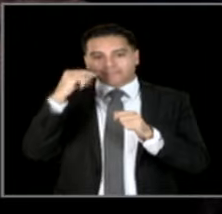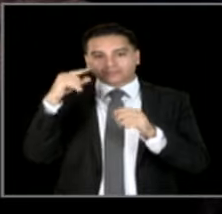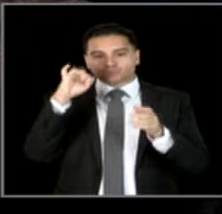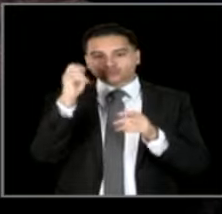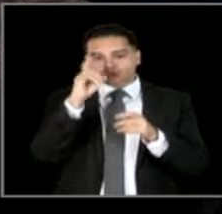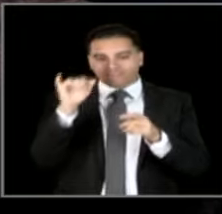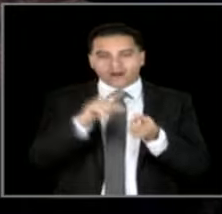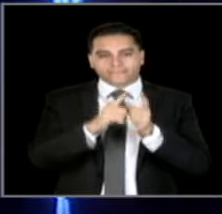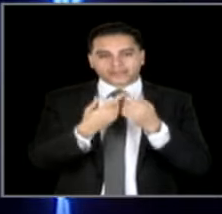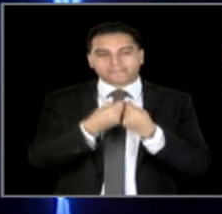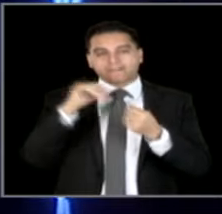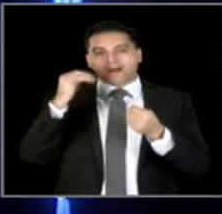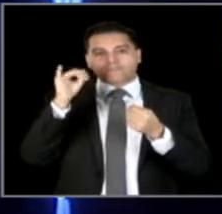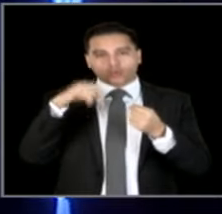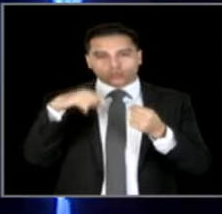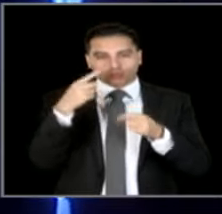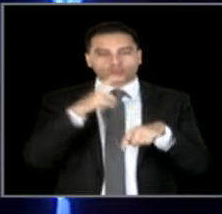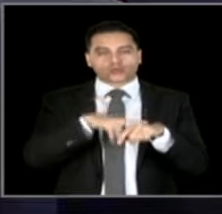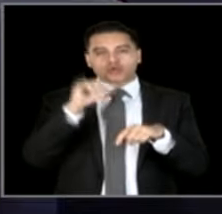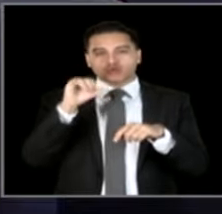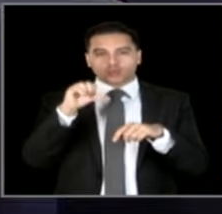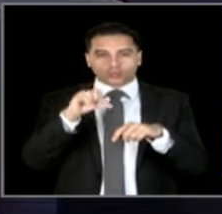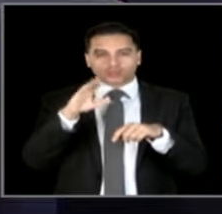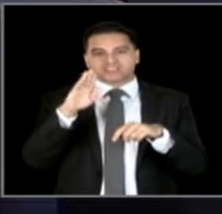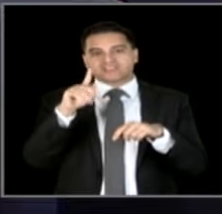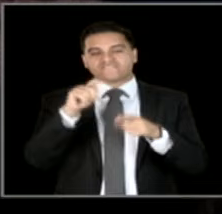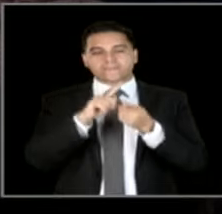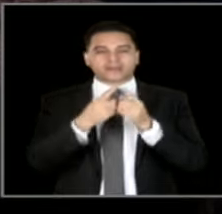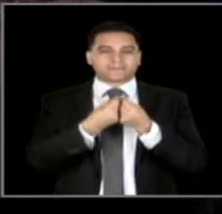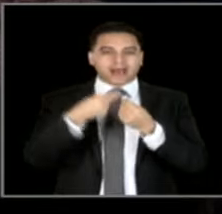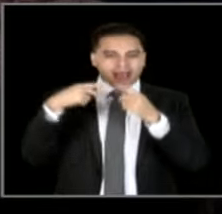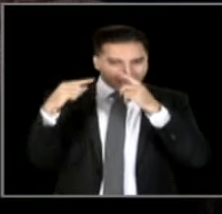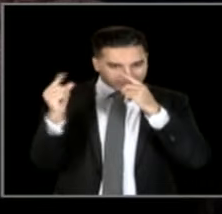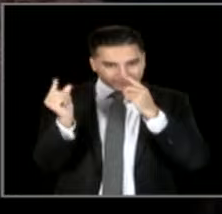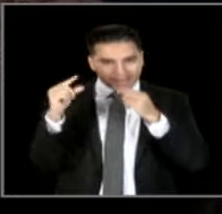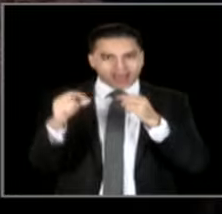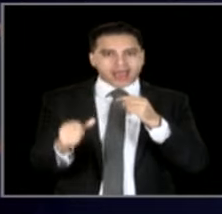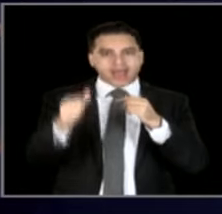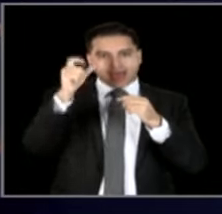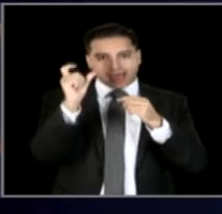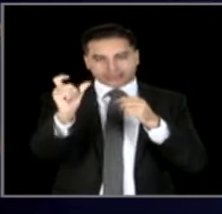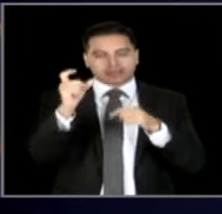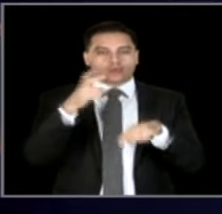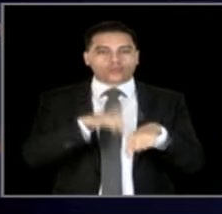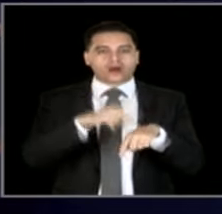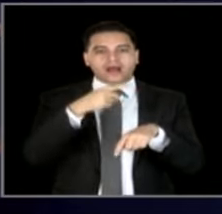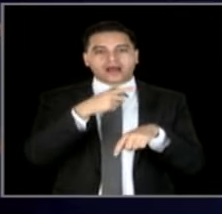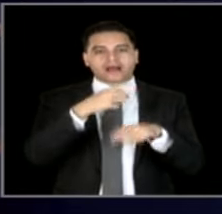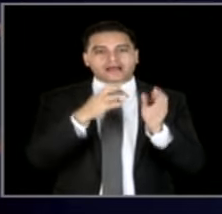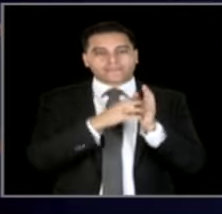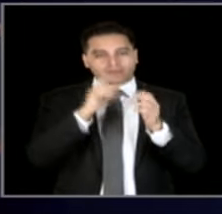سيد، ويوسف السيد نزل مكان عدنان أحمد. وعندنا تغييرين في